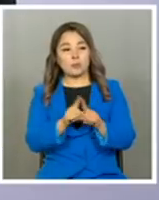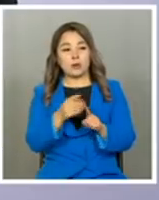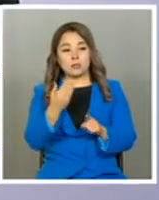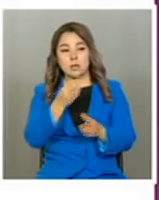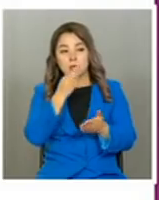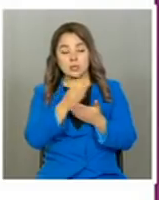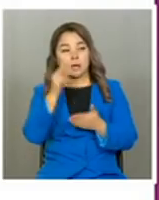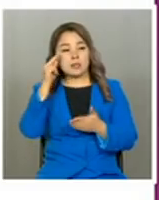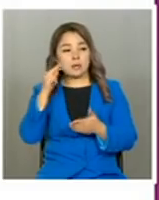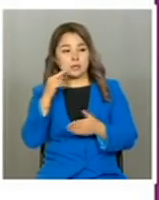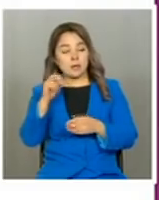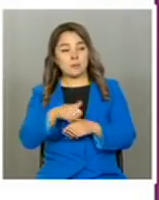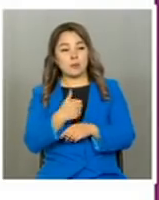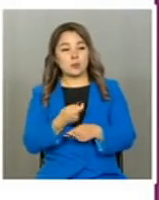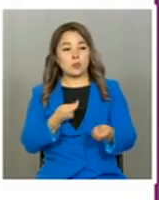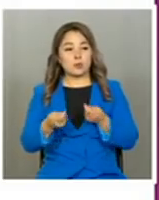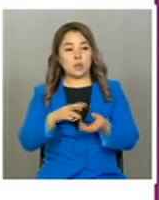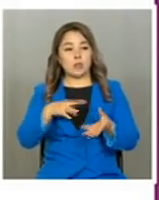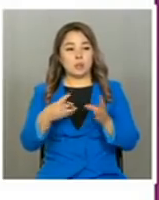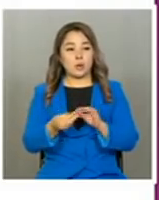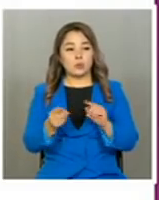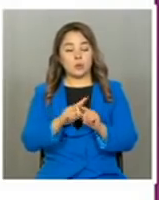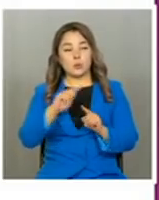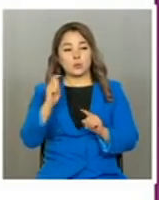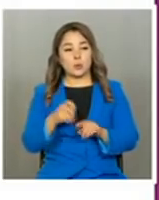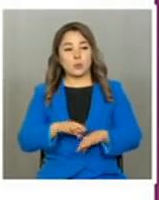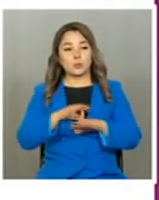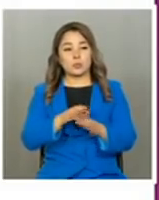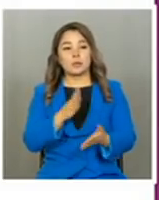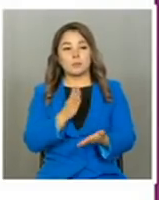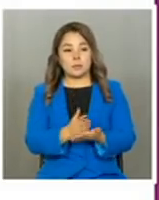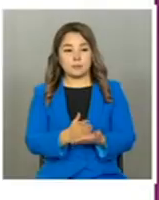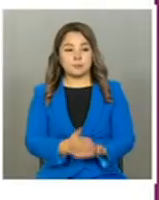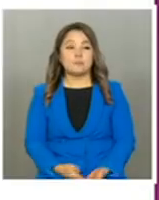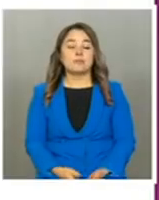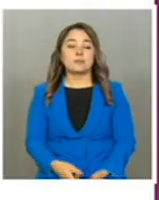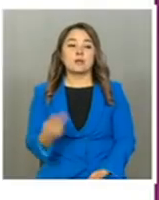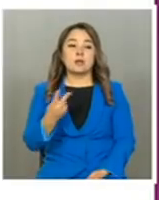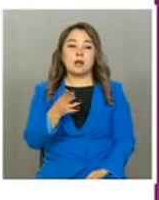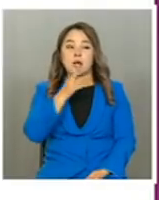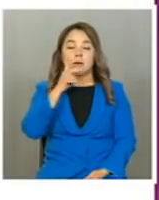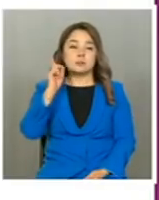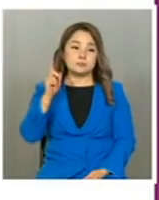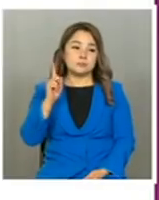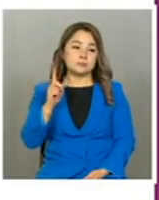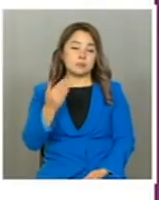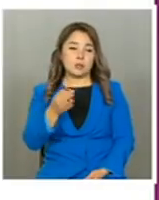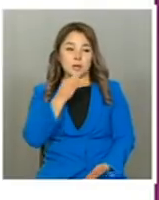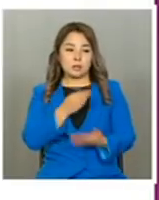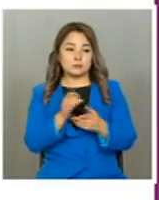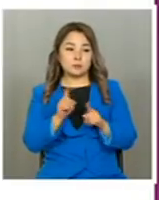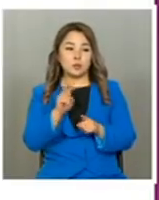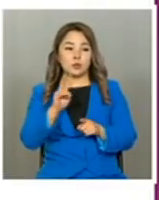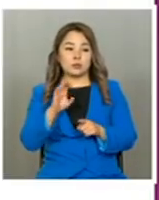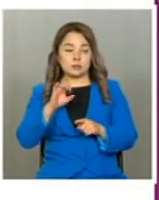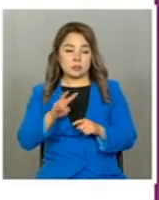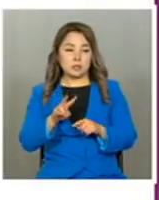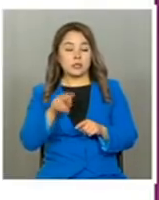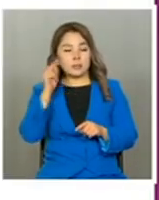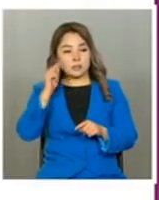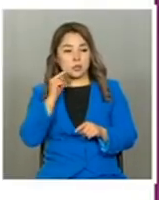Қытай билеушілерімен нәтижелі соғыс жүргізген. Екінші ғасырда үйсіндер Қытай билігінен толығымен